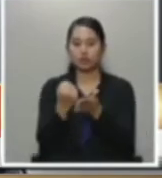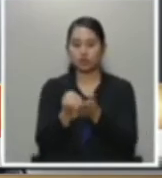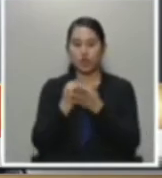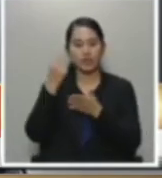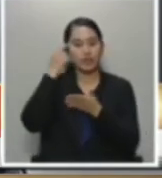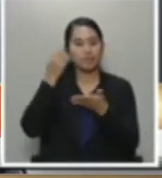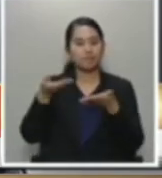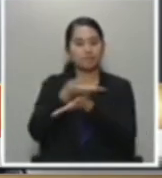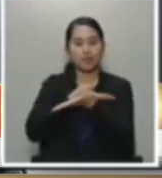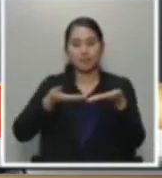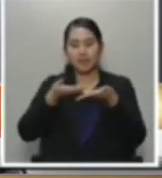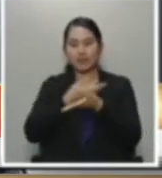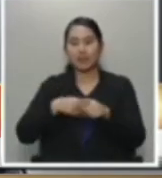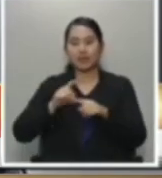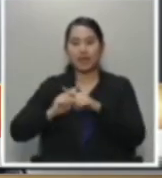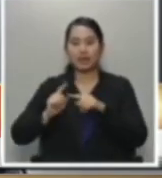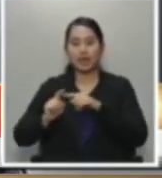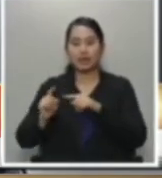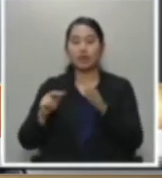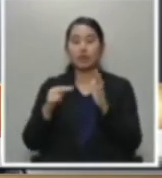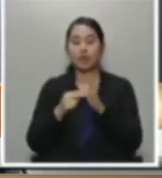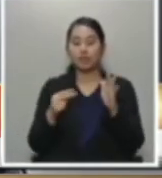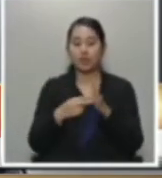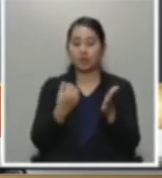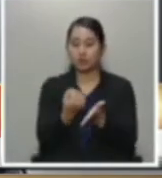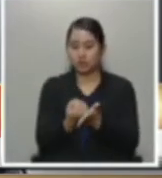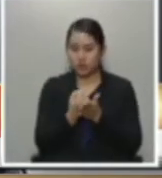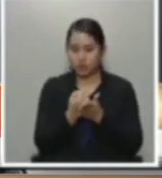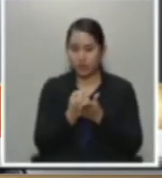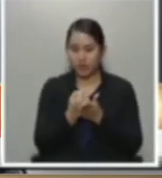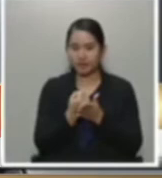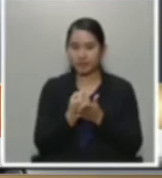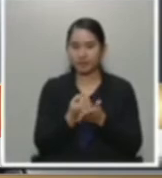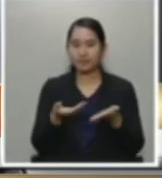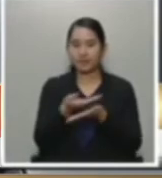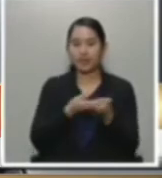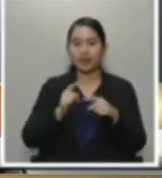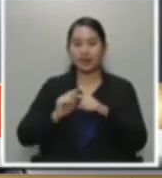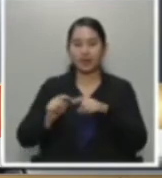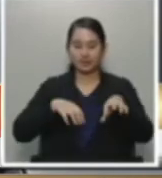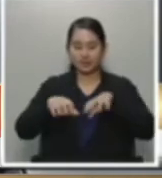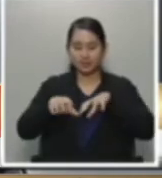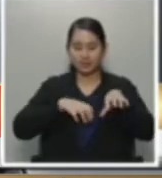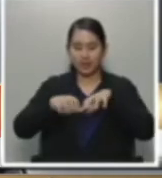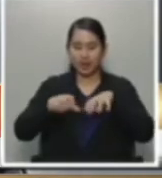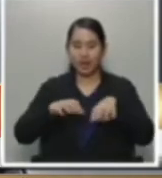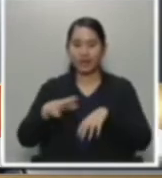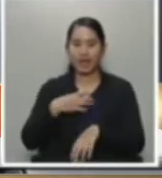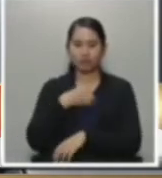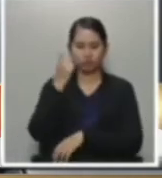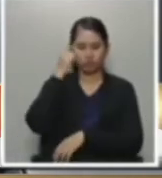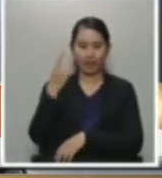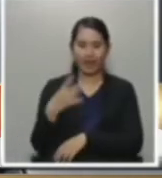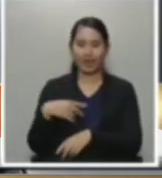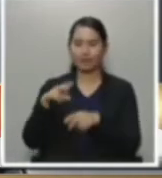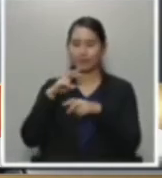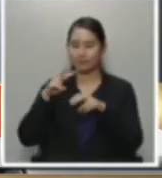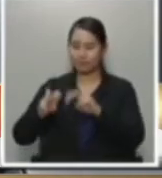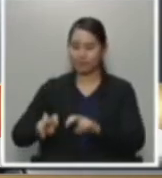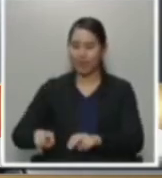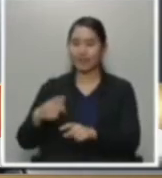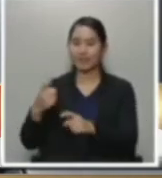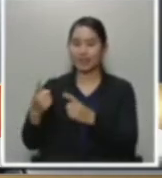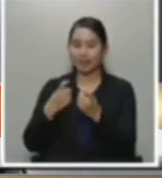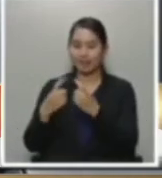ครับได้เป็นเครื่องไม้เครื่องมือให้กับสภาพัฒน์สำหรับบริหารจัดการอยากทราบอะไรก็ได้ไปทำการวิจัยศึ